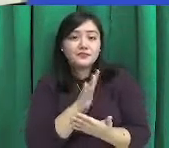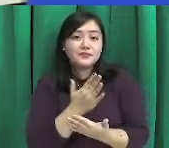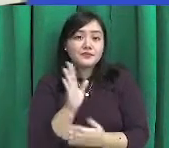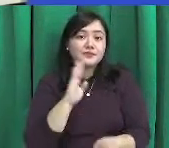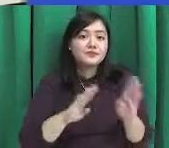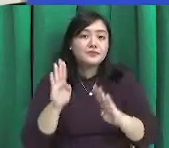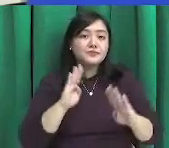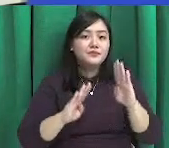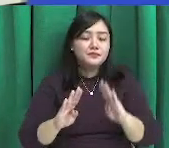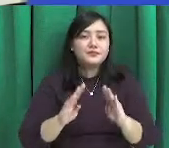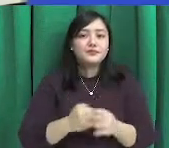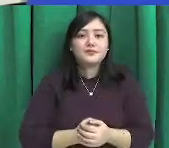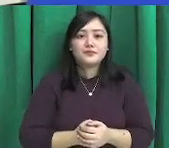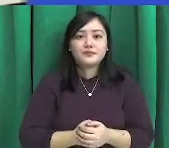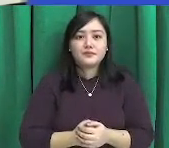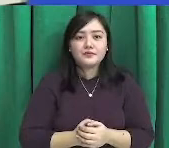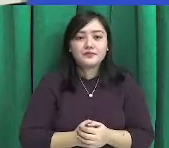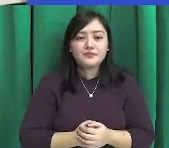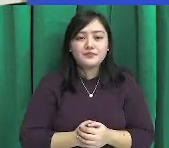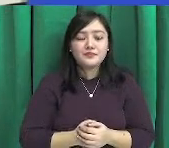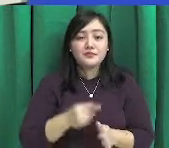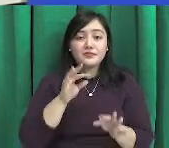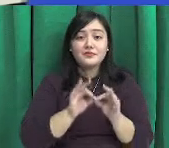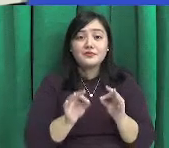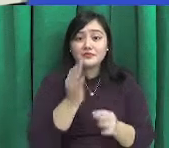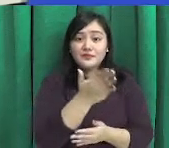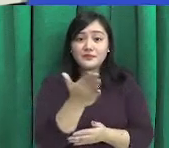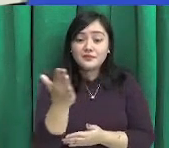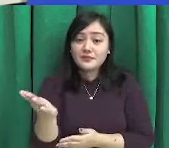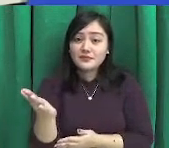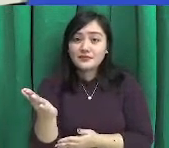fact, pagka tumitingin po kayo rito sa atin pong